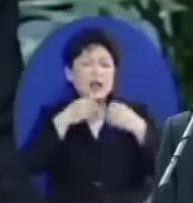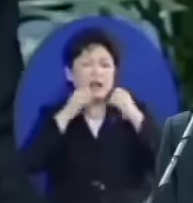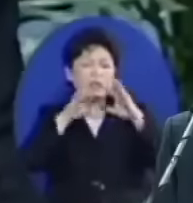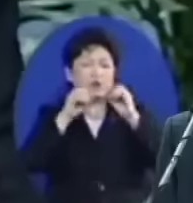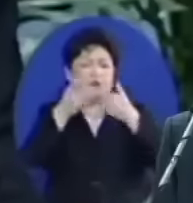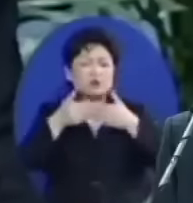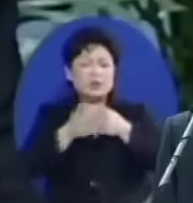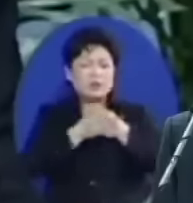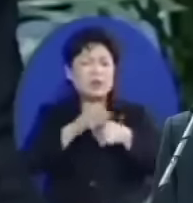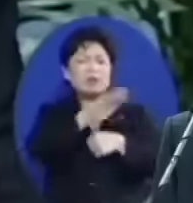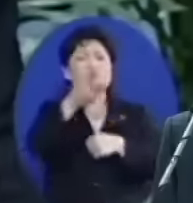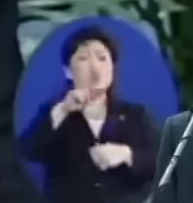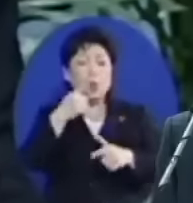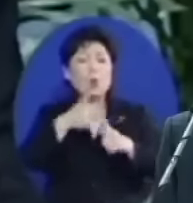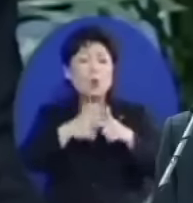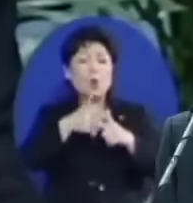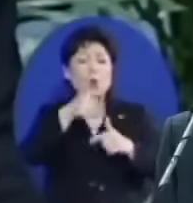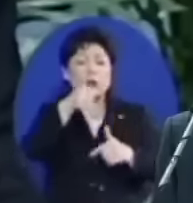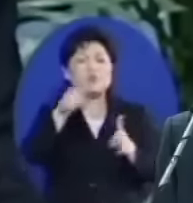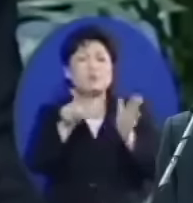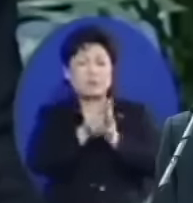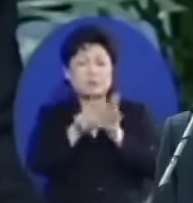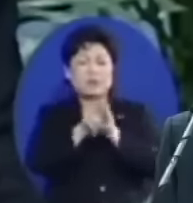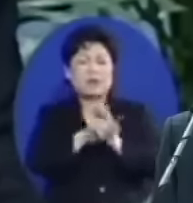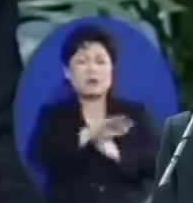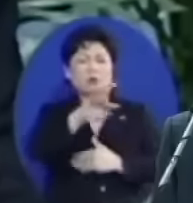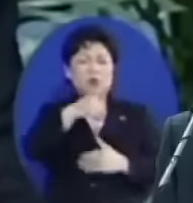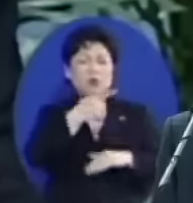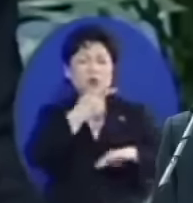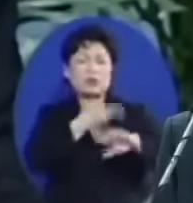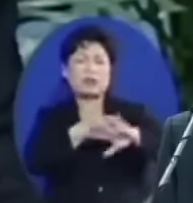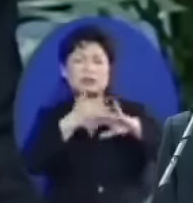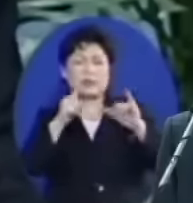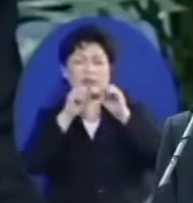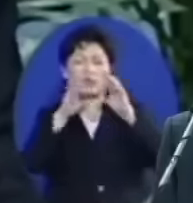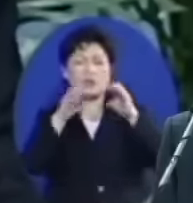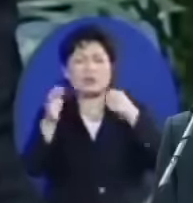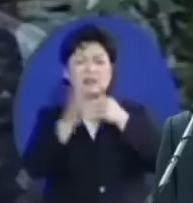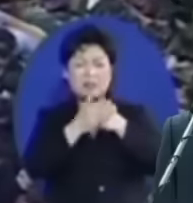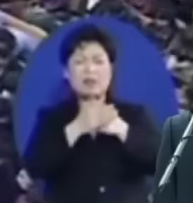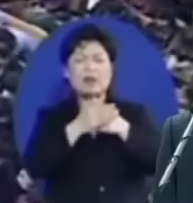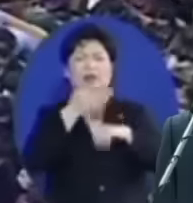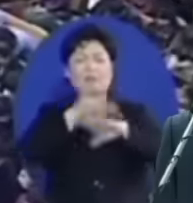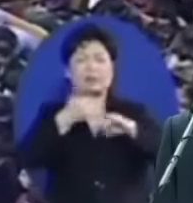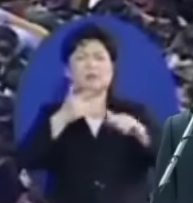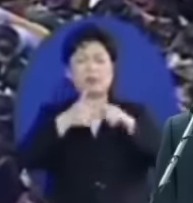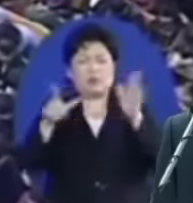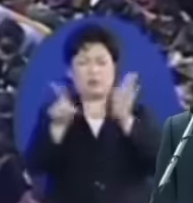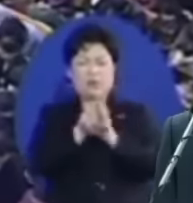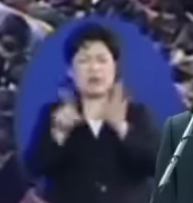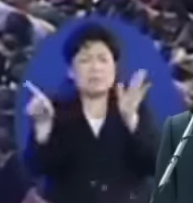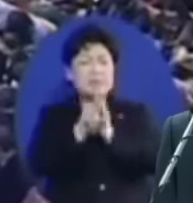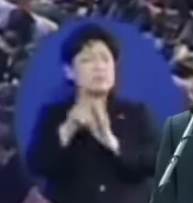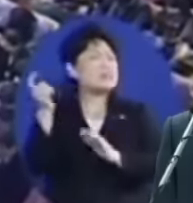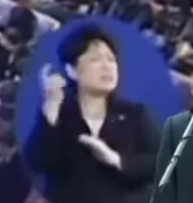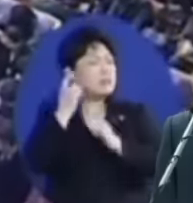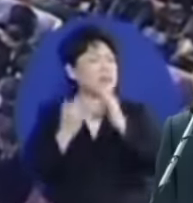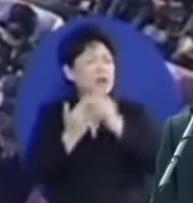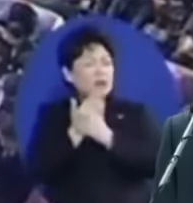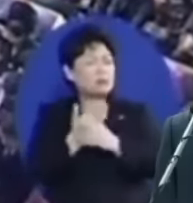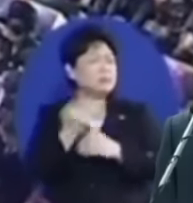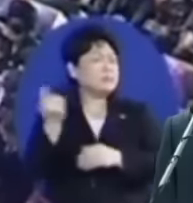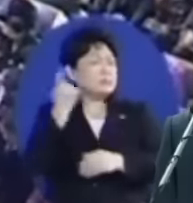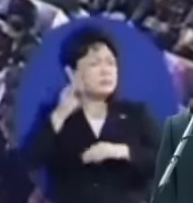우리도 예수를 믿었습니다. 우리도 또 전도하기 때문에 다른 사람들이 예수를 믿습니다. 믿음은 들음에서 나며 들음은 그리스도의